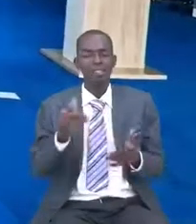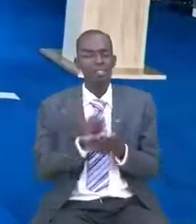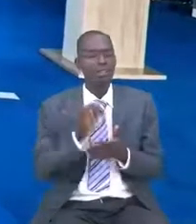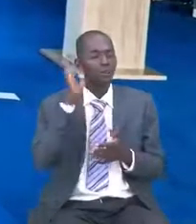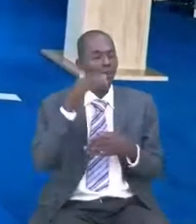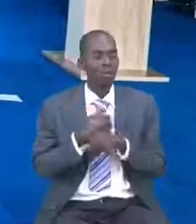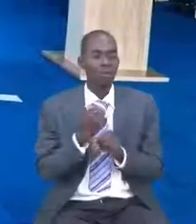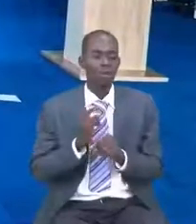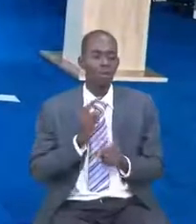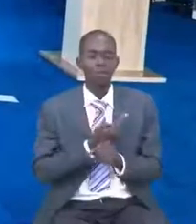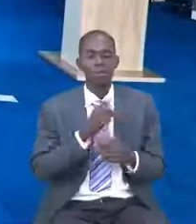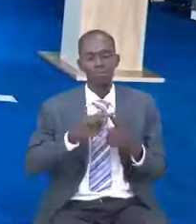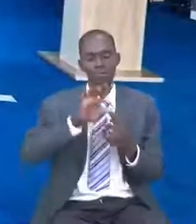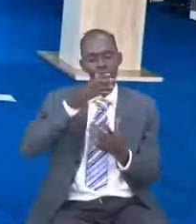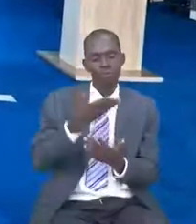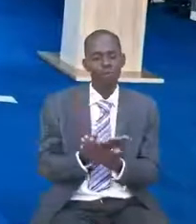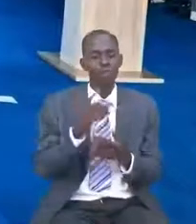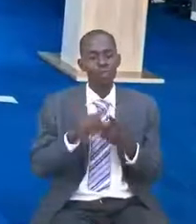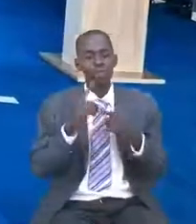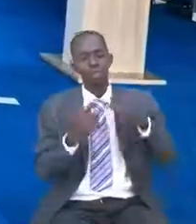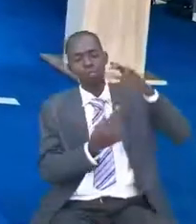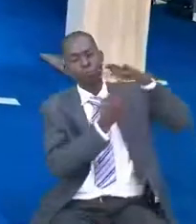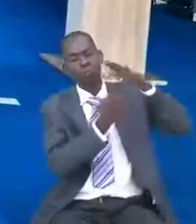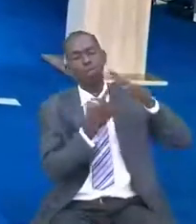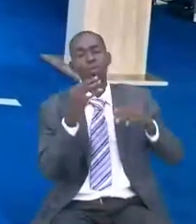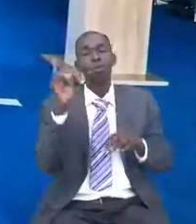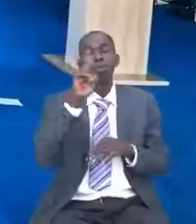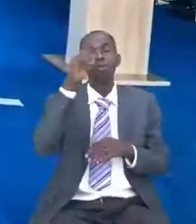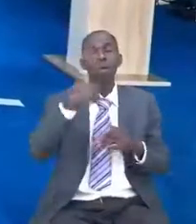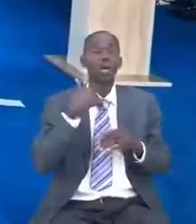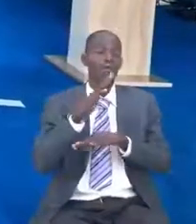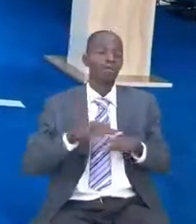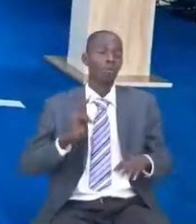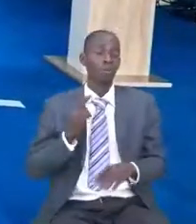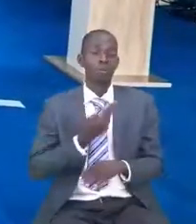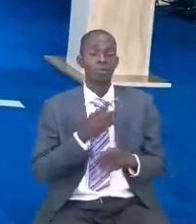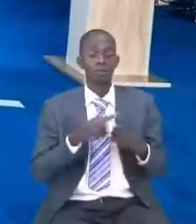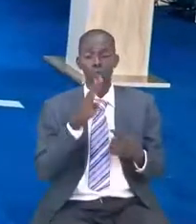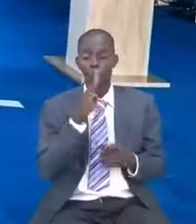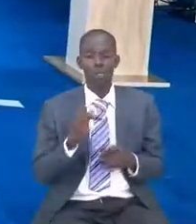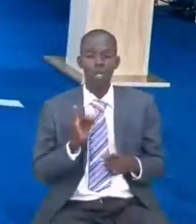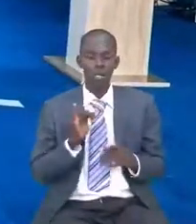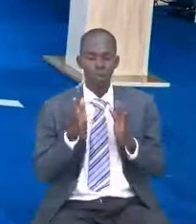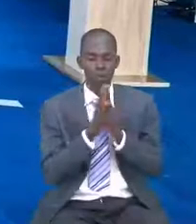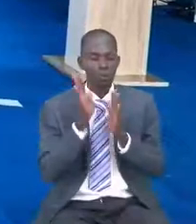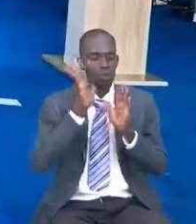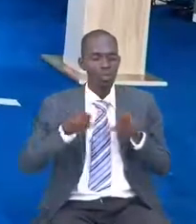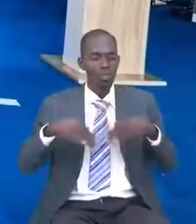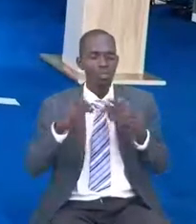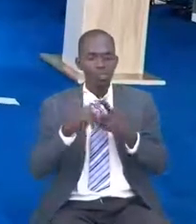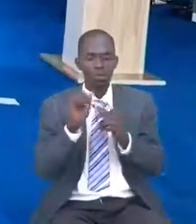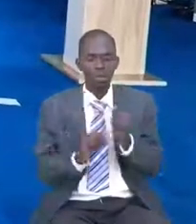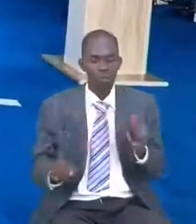nous amènera à atteindre le sommet de là où tu nous appelles, je prie. Que tu l'accordes à chacun,